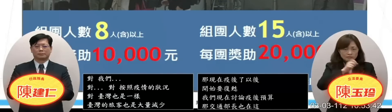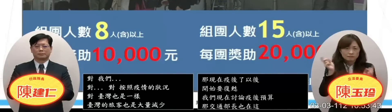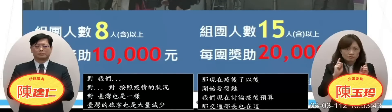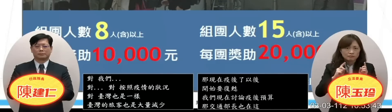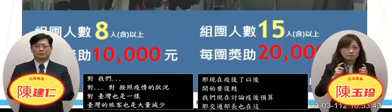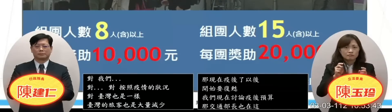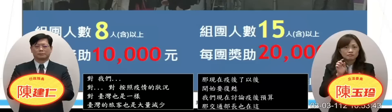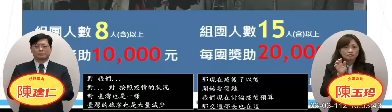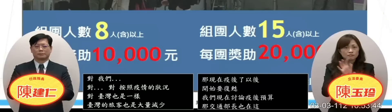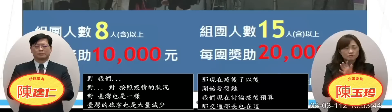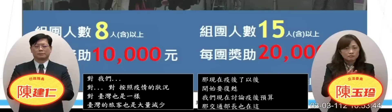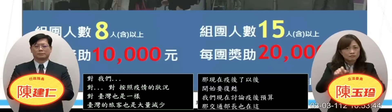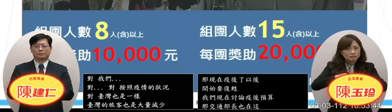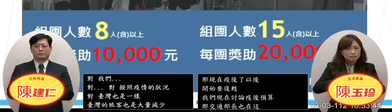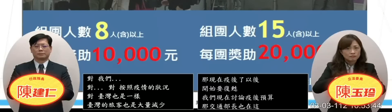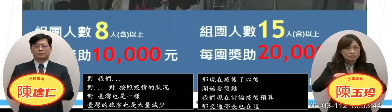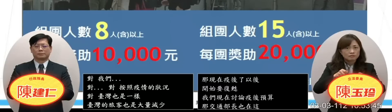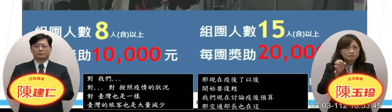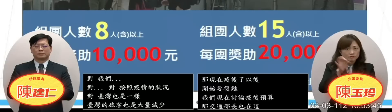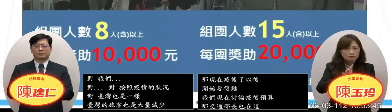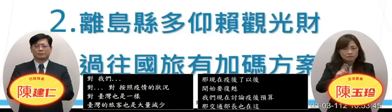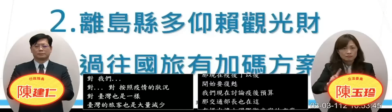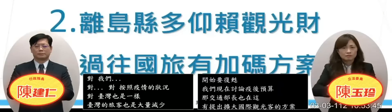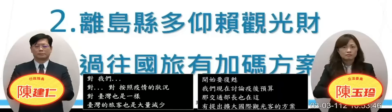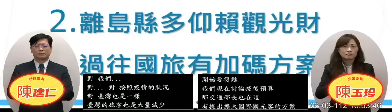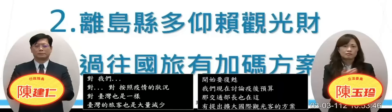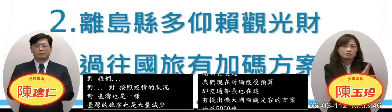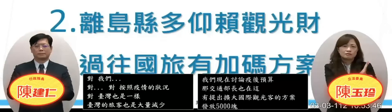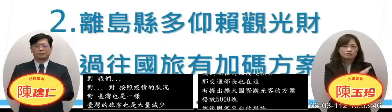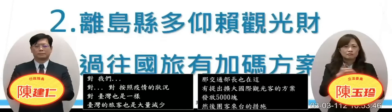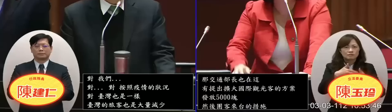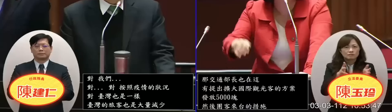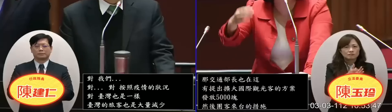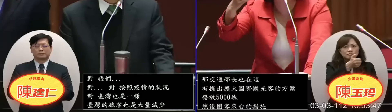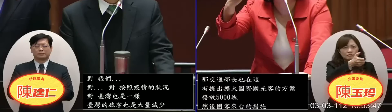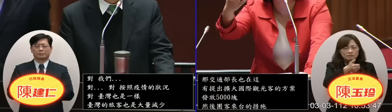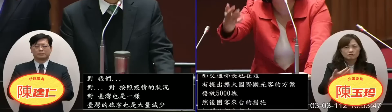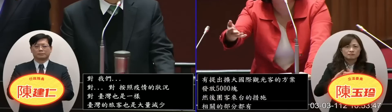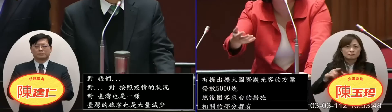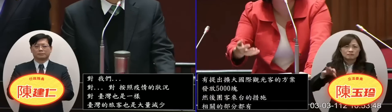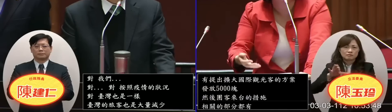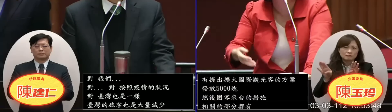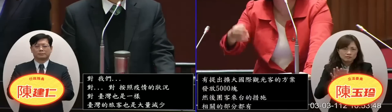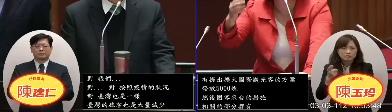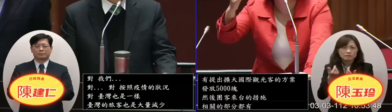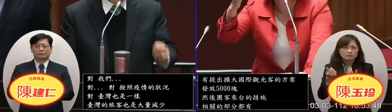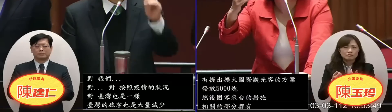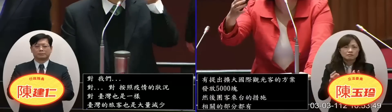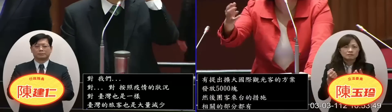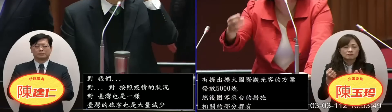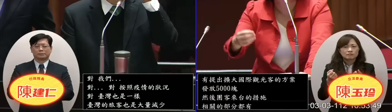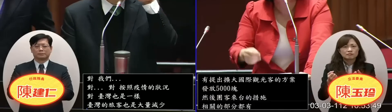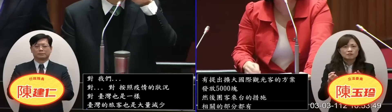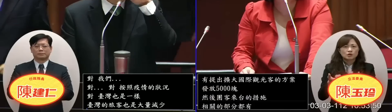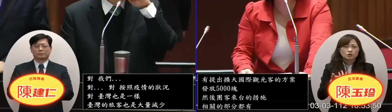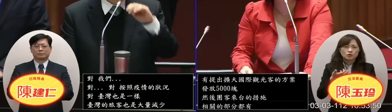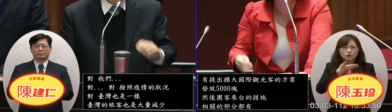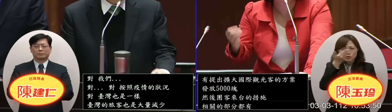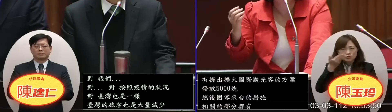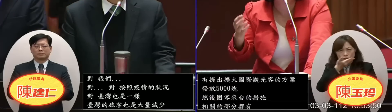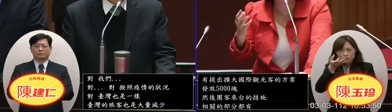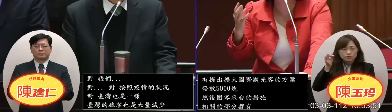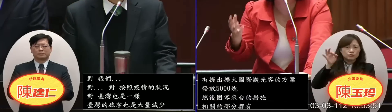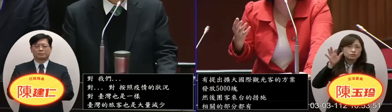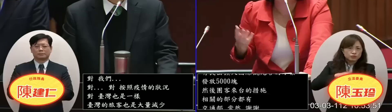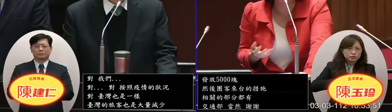那江部当然谢谢了，这几年来一直都有在帮忙支持金门做这些，不管是暖冬旅游或是各方面的这个相关的